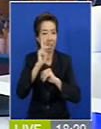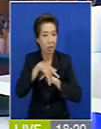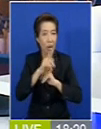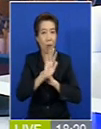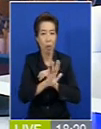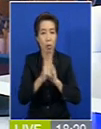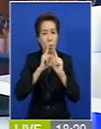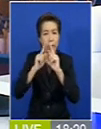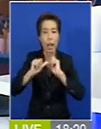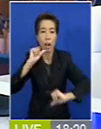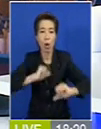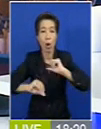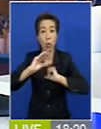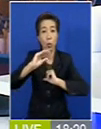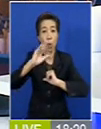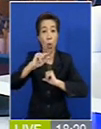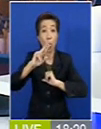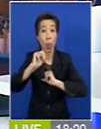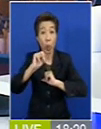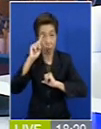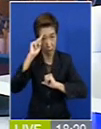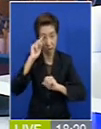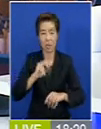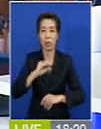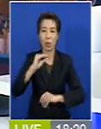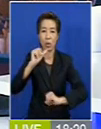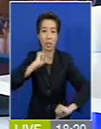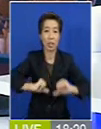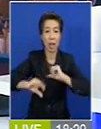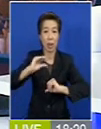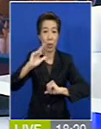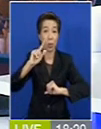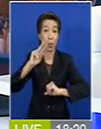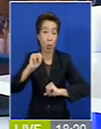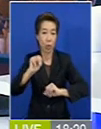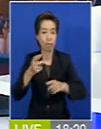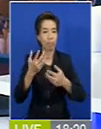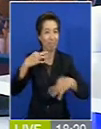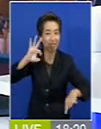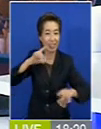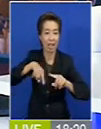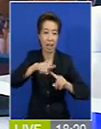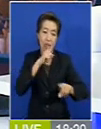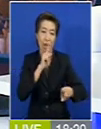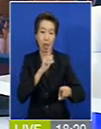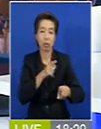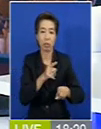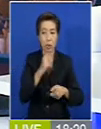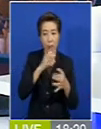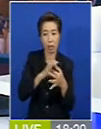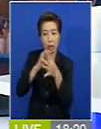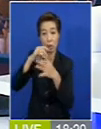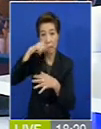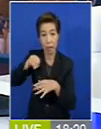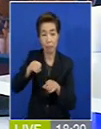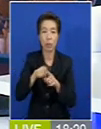ละครโขนนะครับคือคนกัมพูชาเรียกโขนว่าละครโขนแล้วก็เชื่อมโยงมาที่ความคืบหน้าของไทยอย่างเช่นเว็บไซ